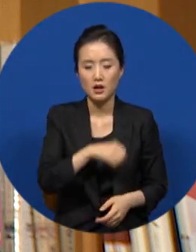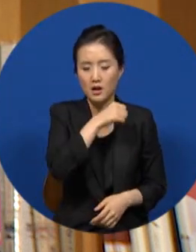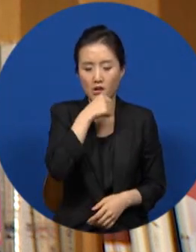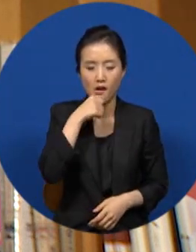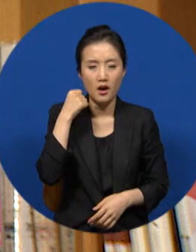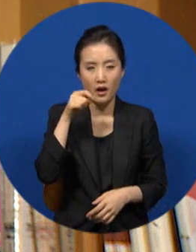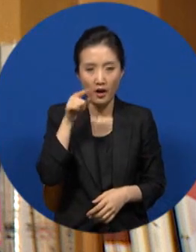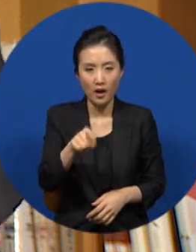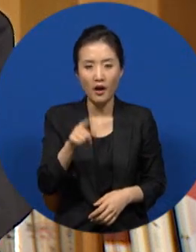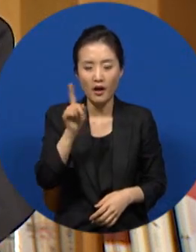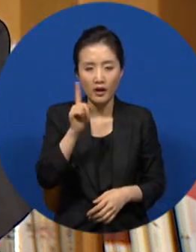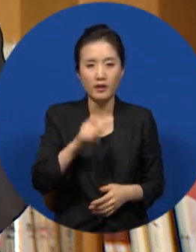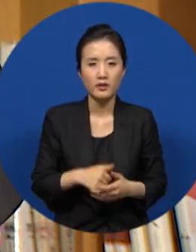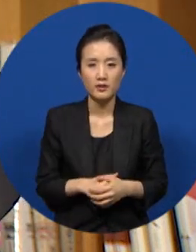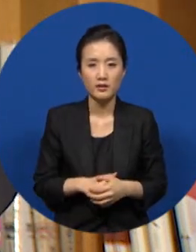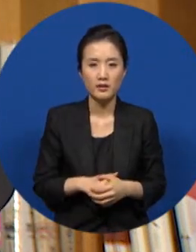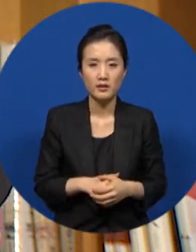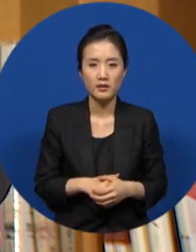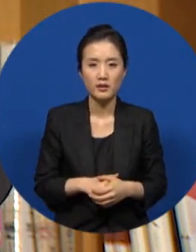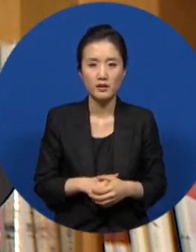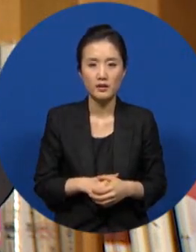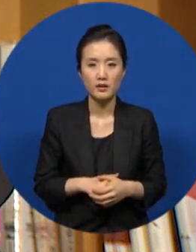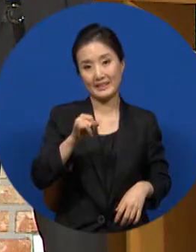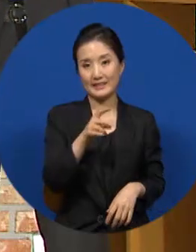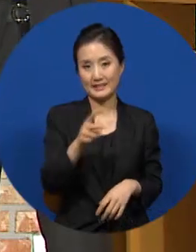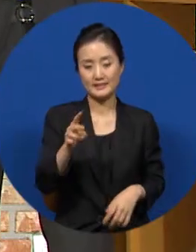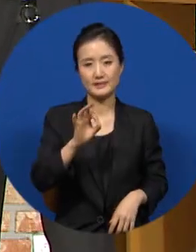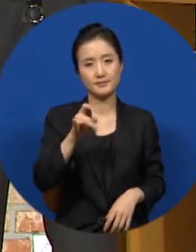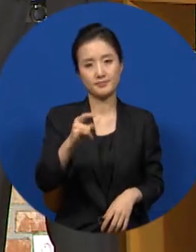같습니다. 자, 그래서